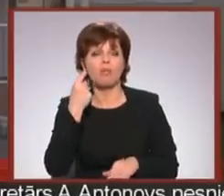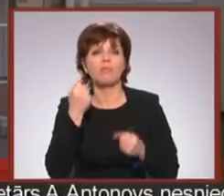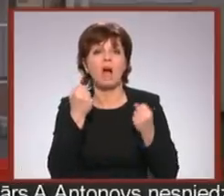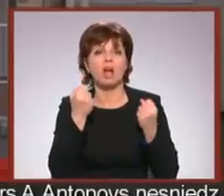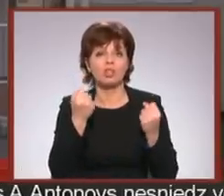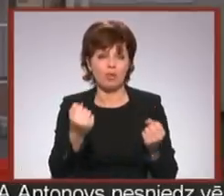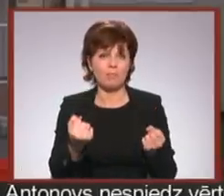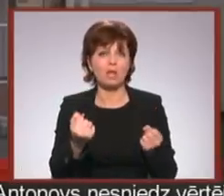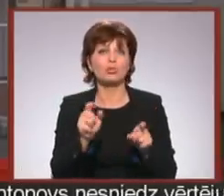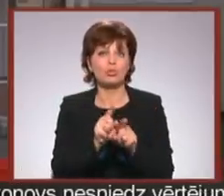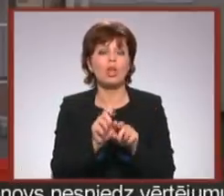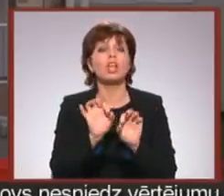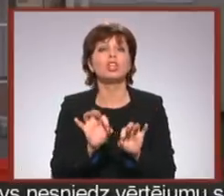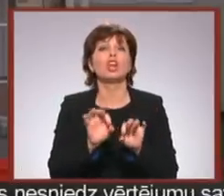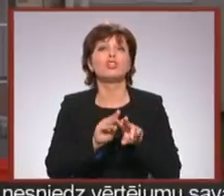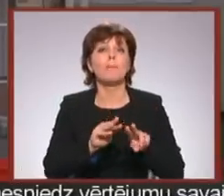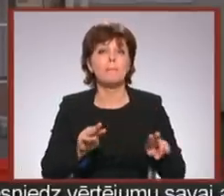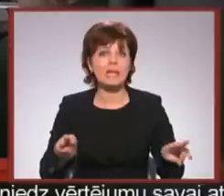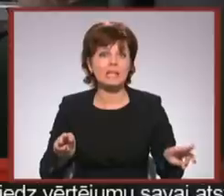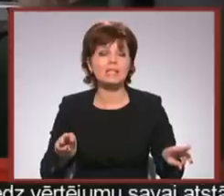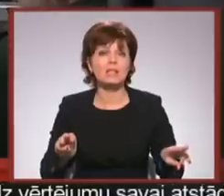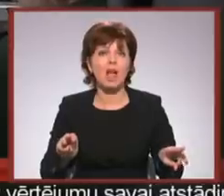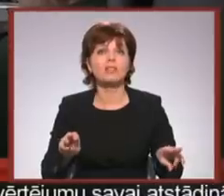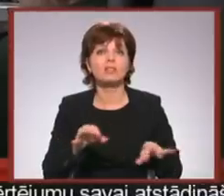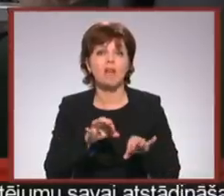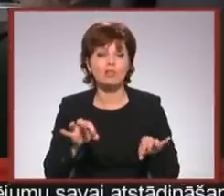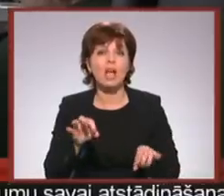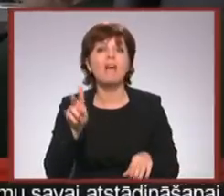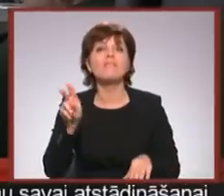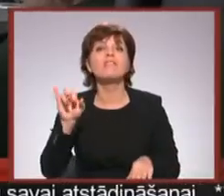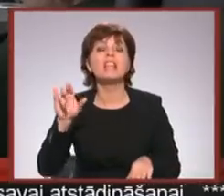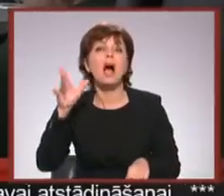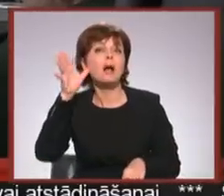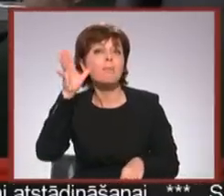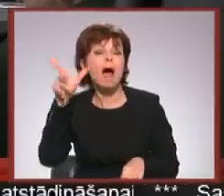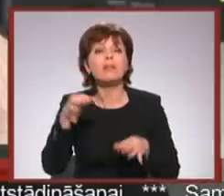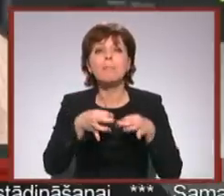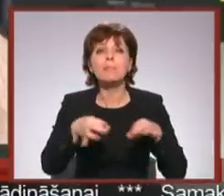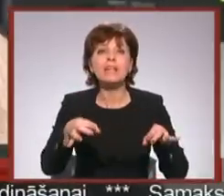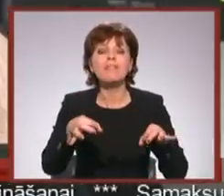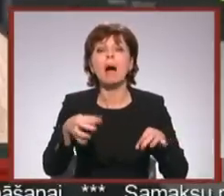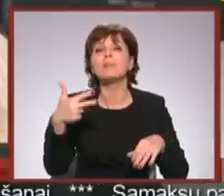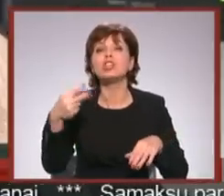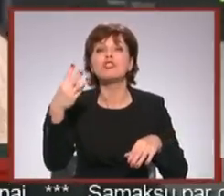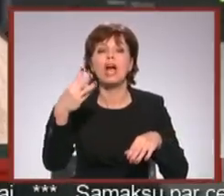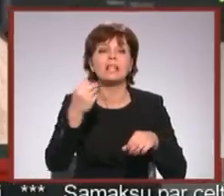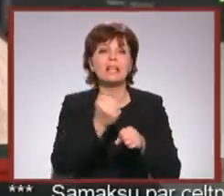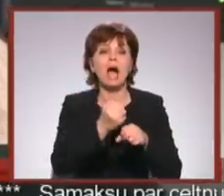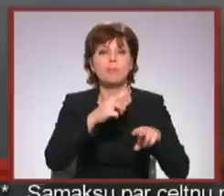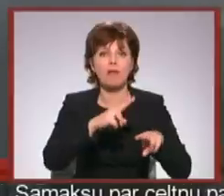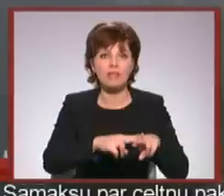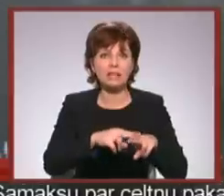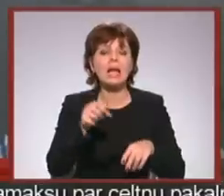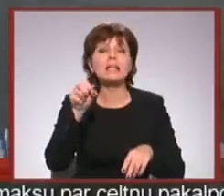par to mums tagad iekšļietu ministrijā uzreiz atvaļinām. Šogad Viļakas pārvaldē no brīvajām 34 vakancēm 17